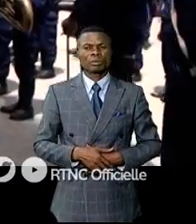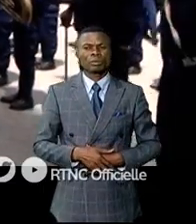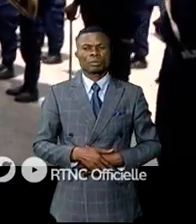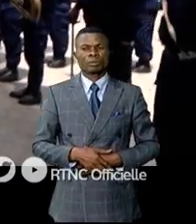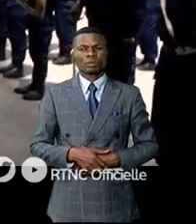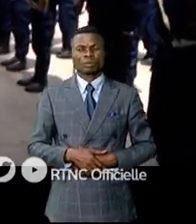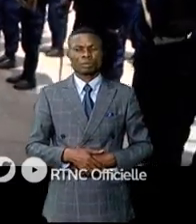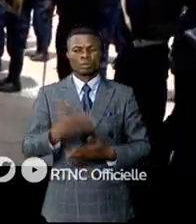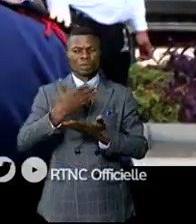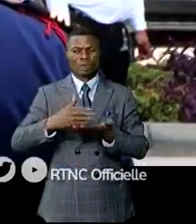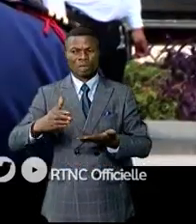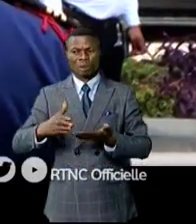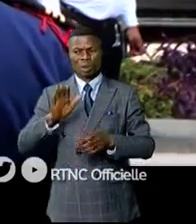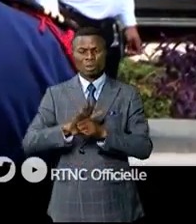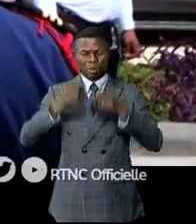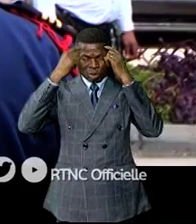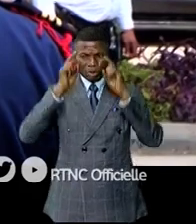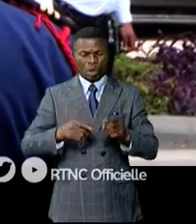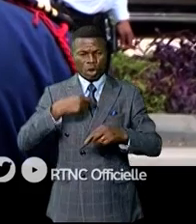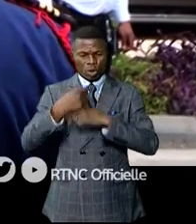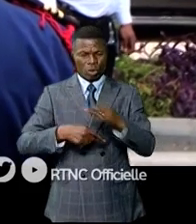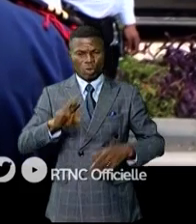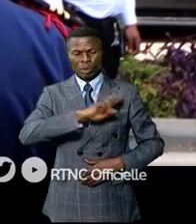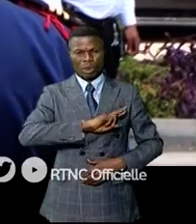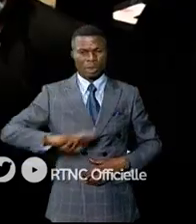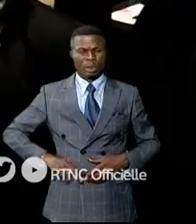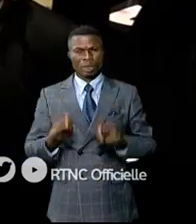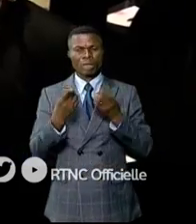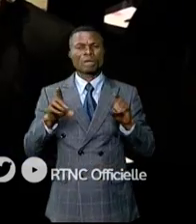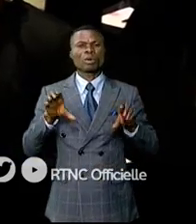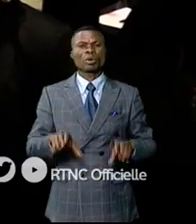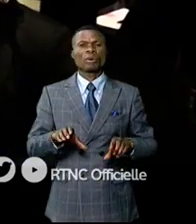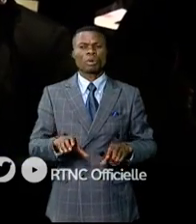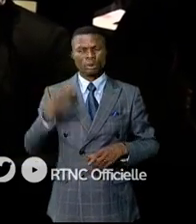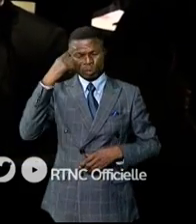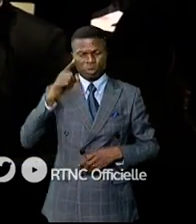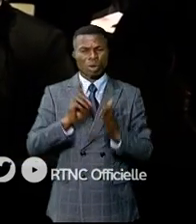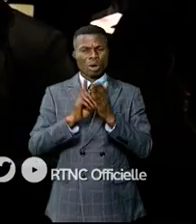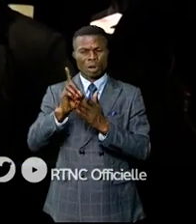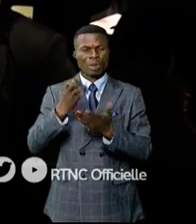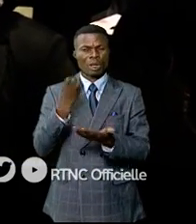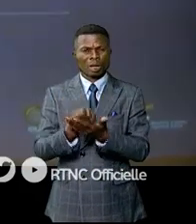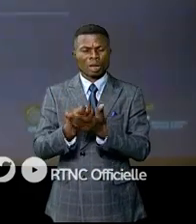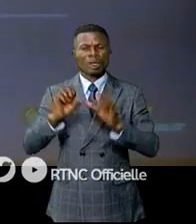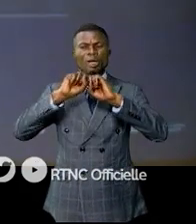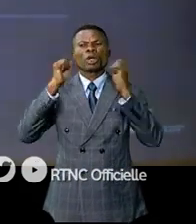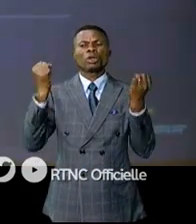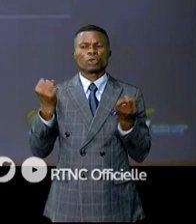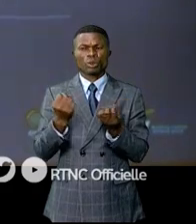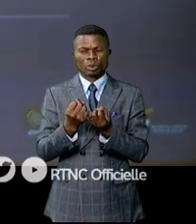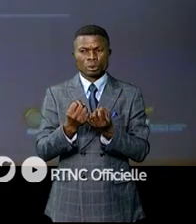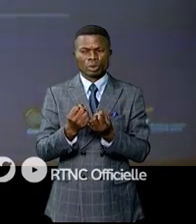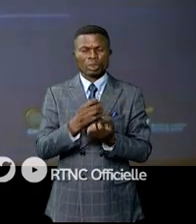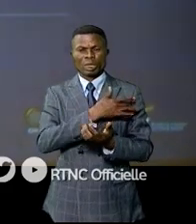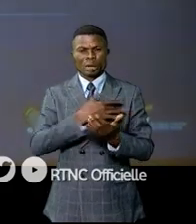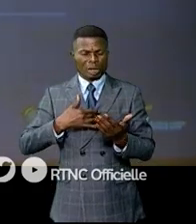C'est une étape décisive que vient d'amorcer la République démocratique du Congo pour son développement économique et social.